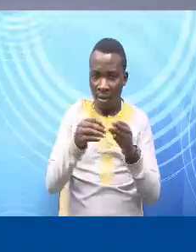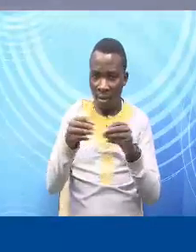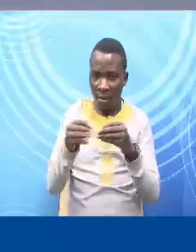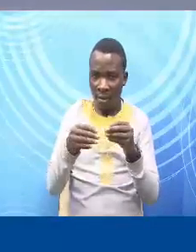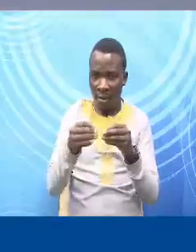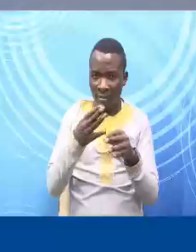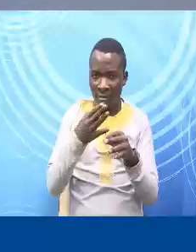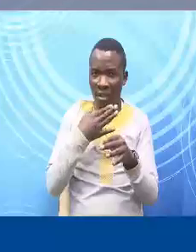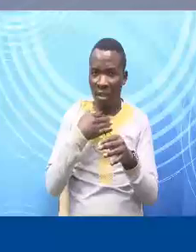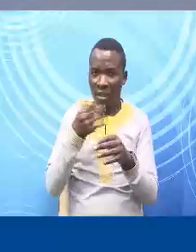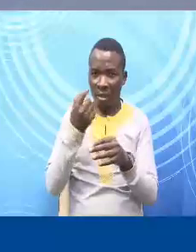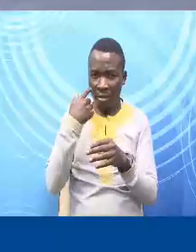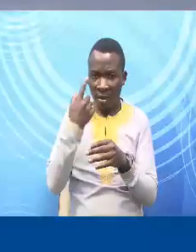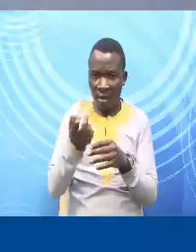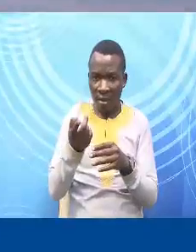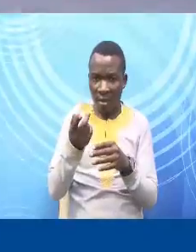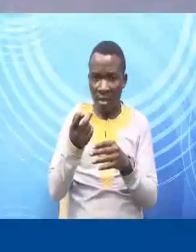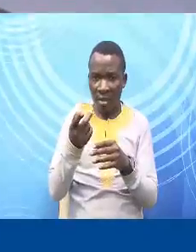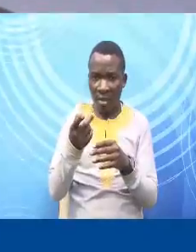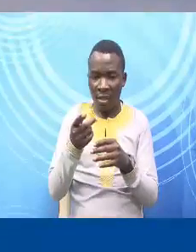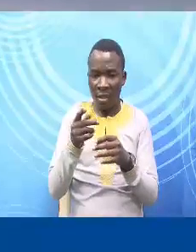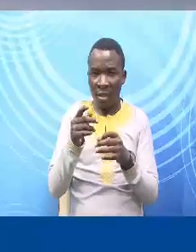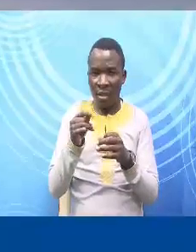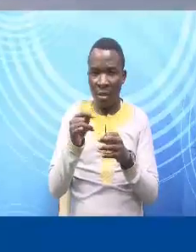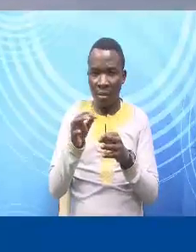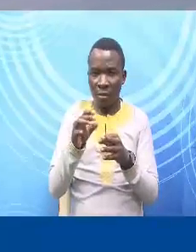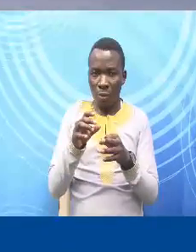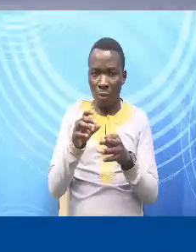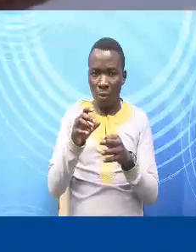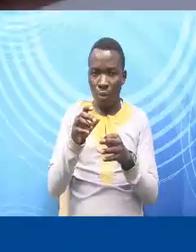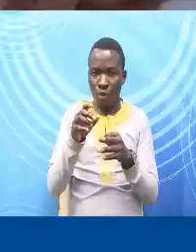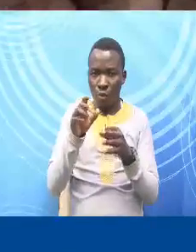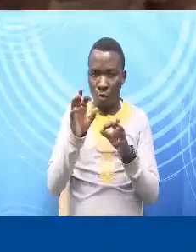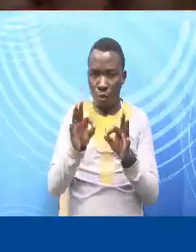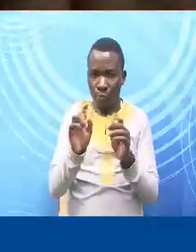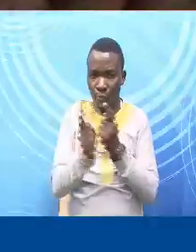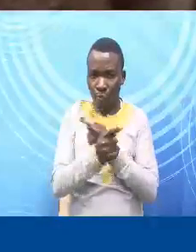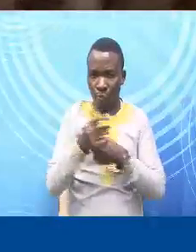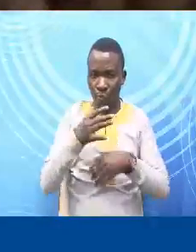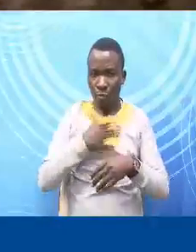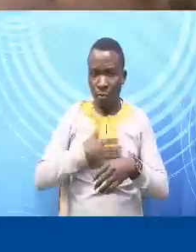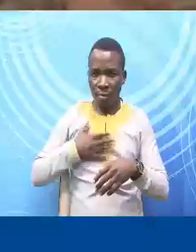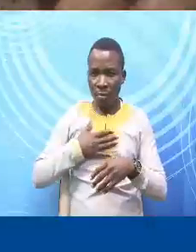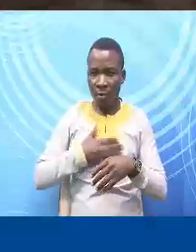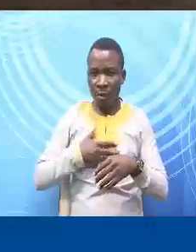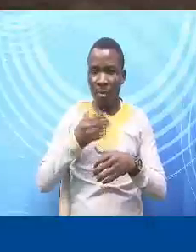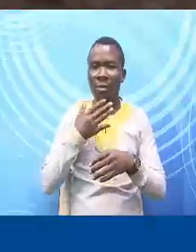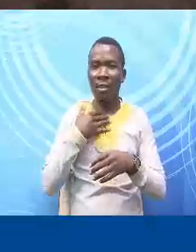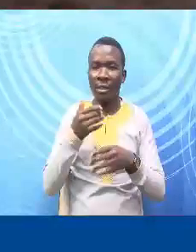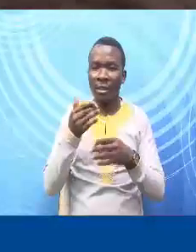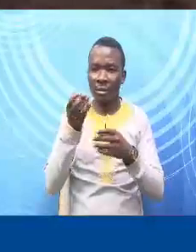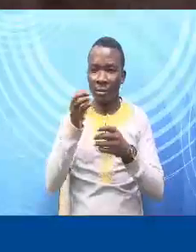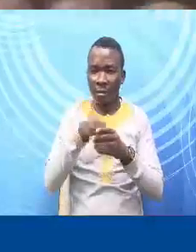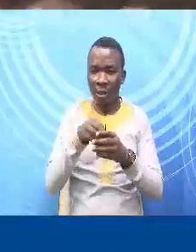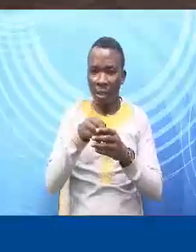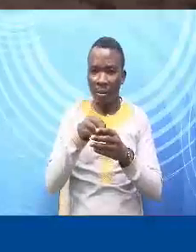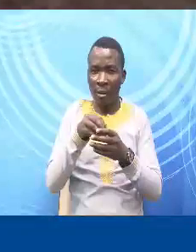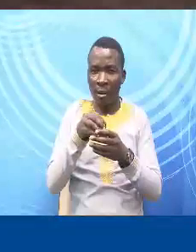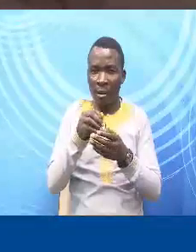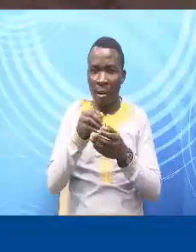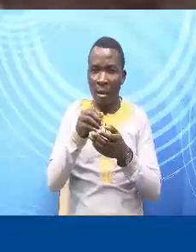bangira ngo ndebe ko tuno tutataye umurongo, kugira ngo tudatuma mbimenye bisaba kugenda nshyiramo ino inotemometre isanzwe, ngapima